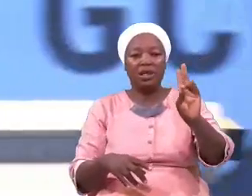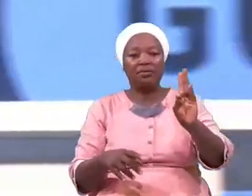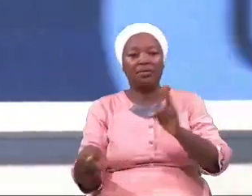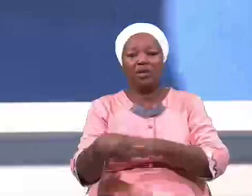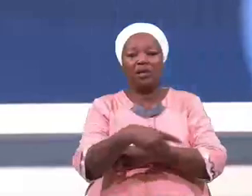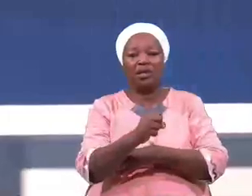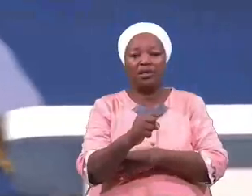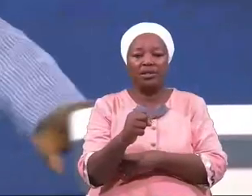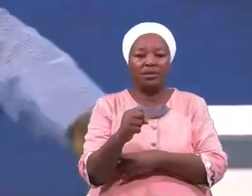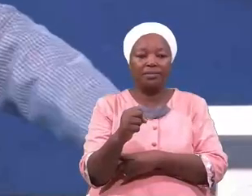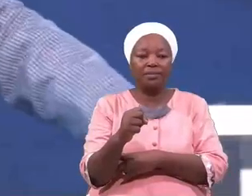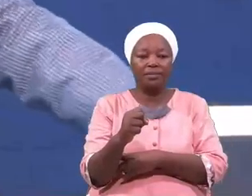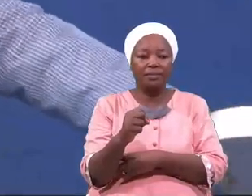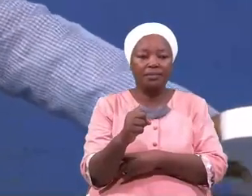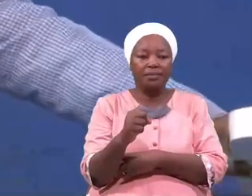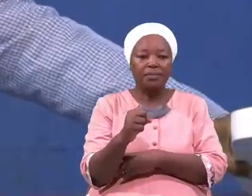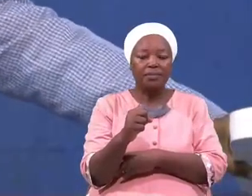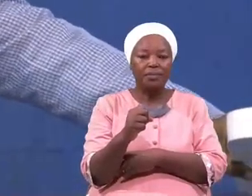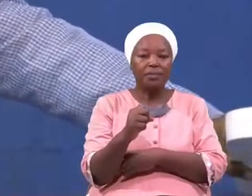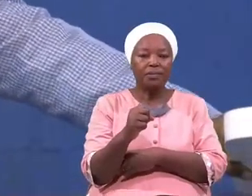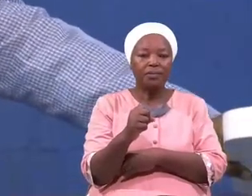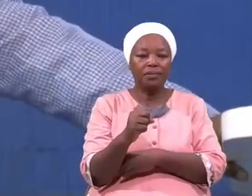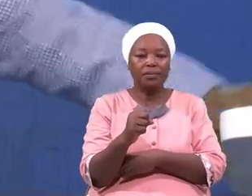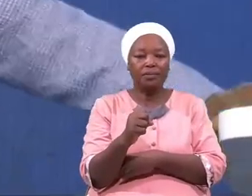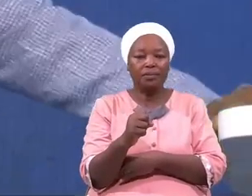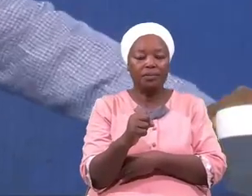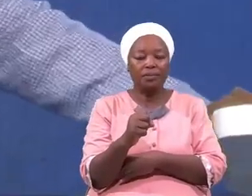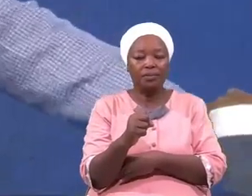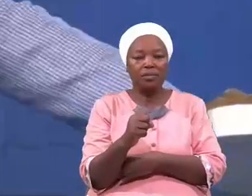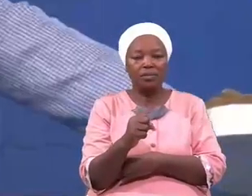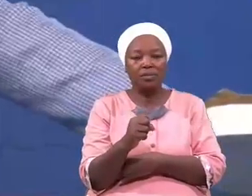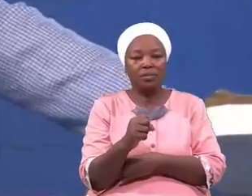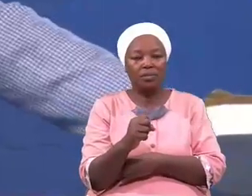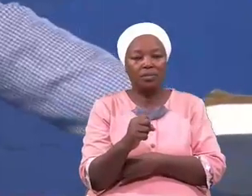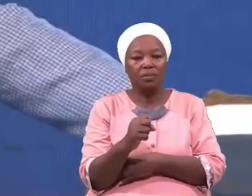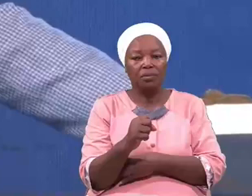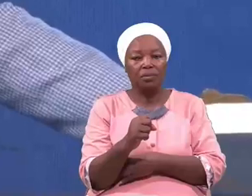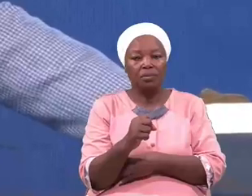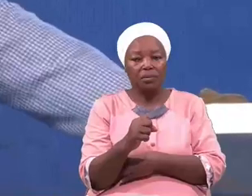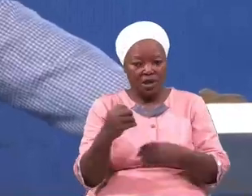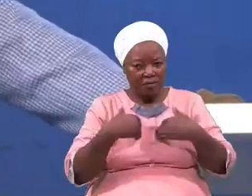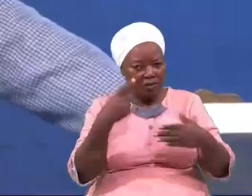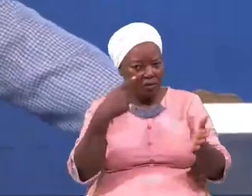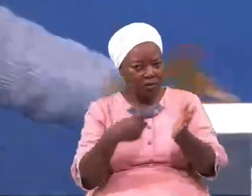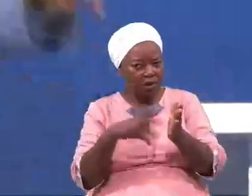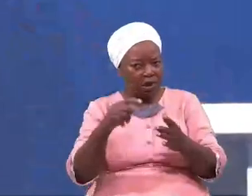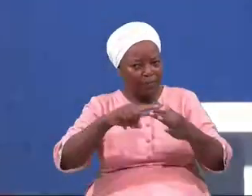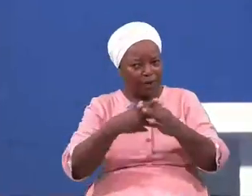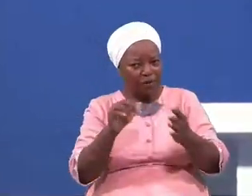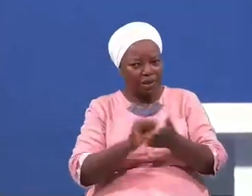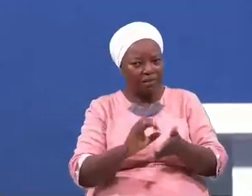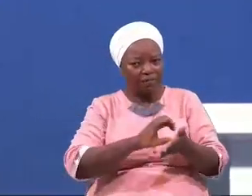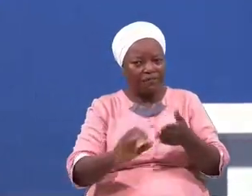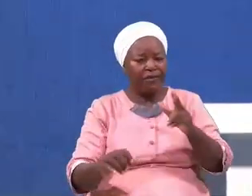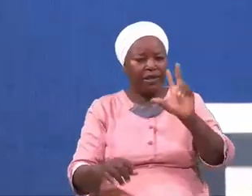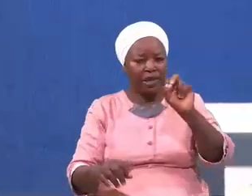C'est par la foi que les murailles de Jéricho tombèrent après qu'on en eut fait le tour pendant 7 jours. Est-ce